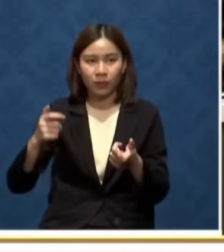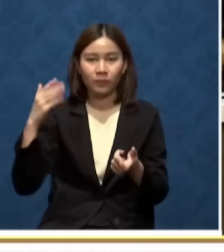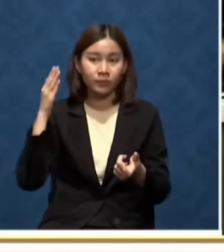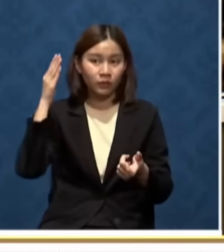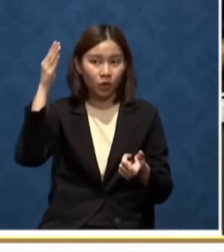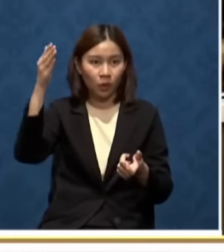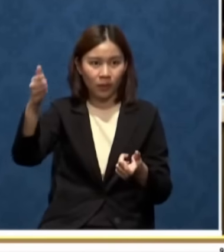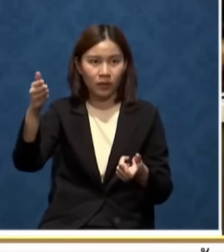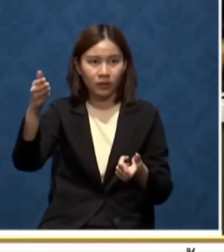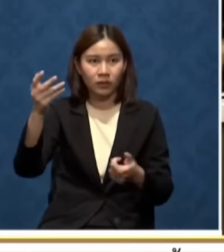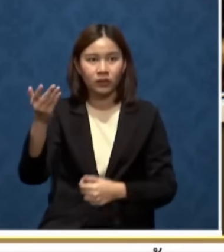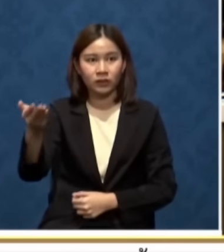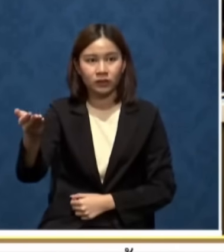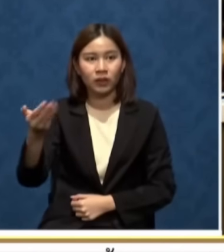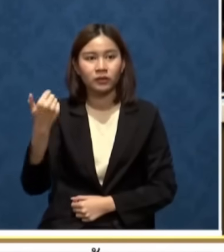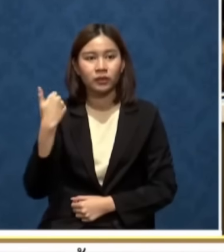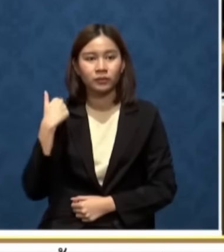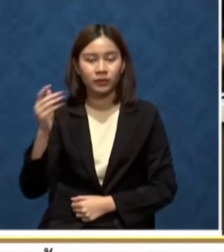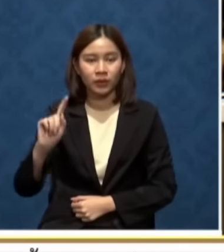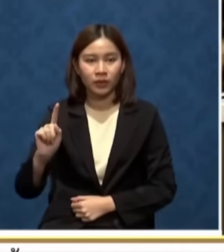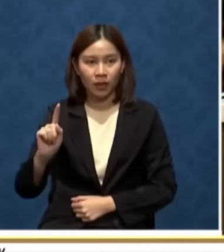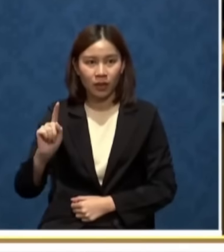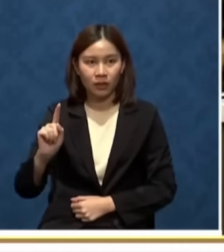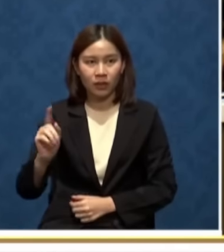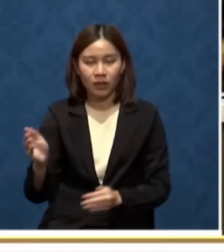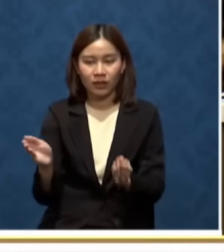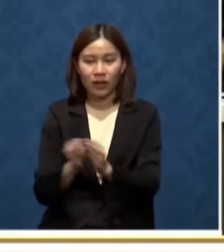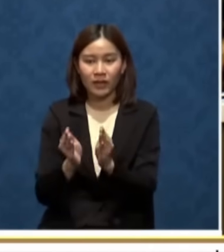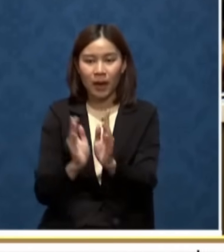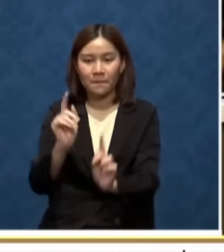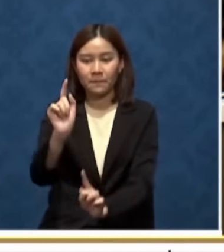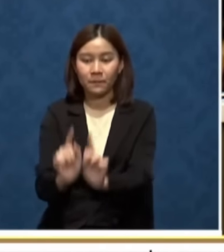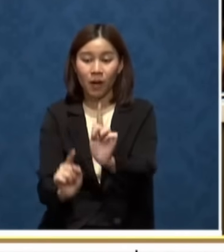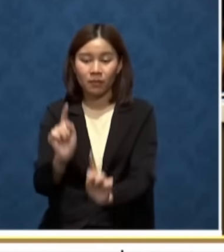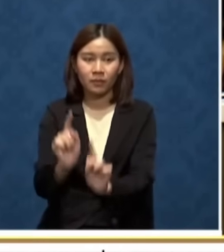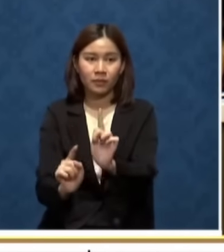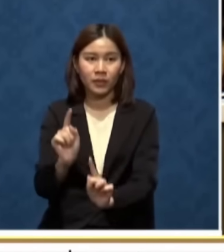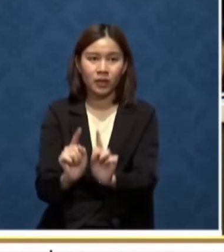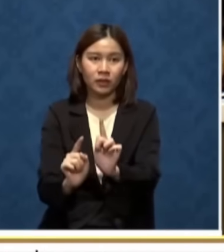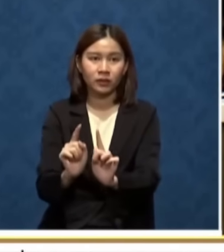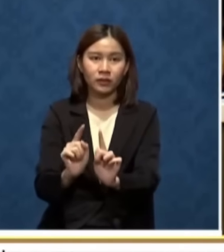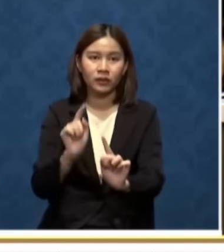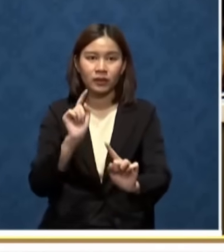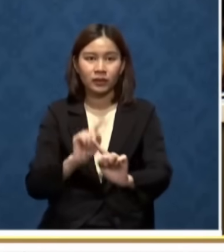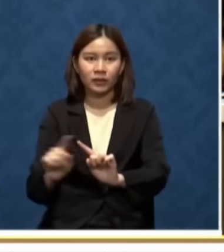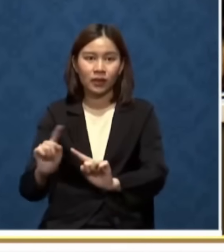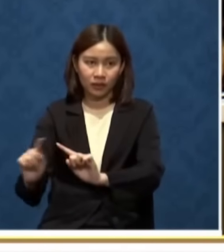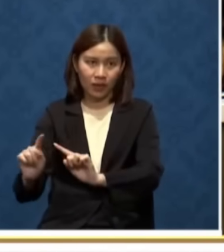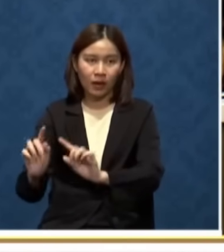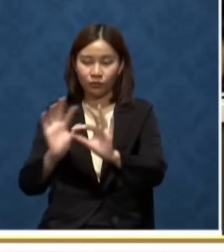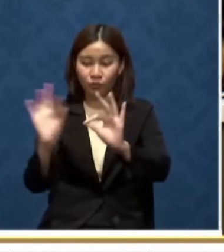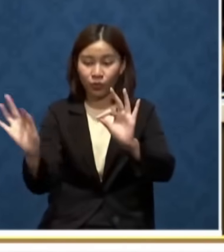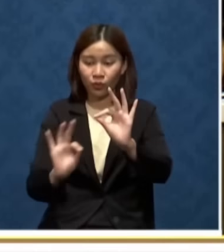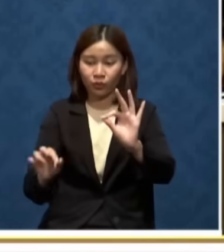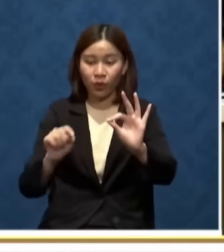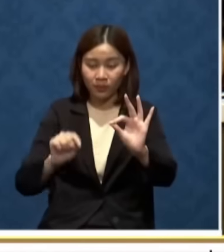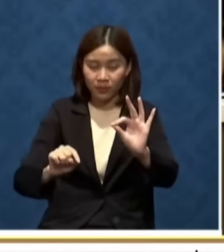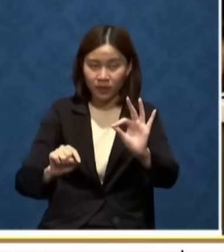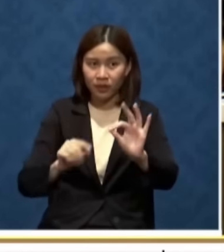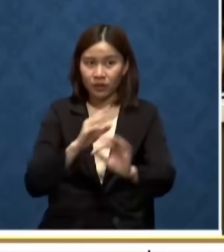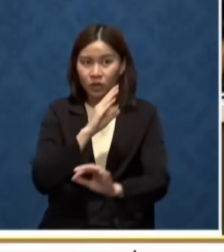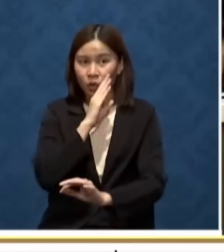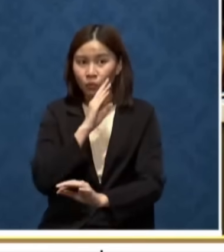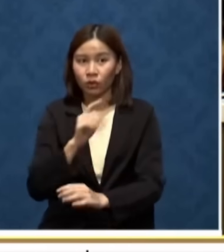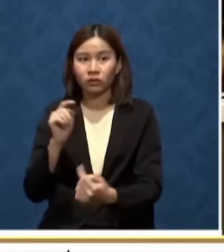นะคะท่านจะใส่เอาตัวชี้วัดประสิทธิภาพวัดประสิทธิผลลงไปแทนที่จะเป็นการ